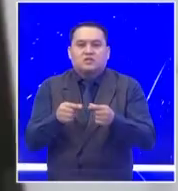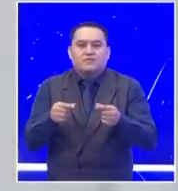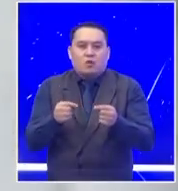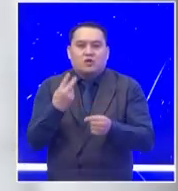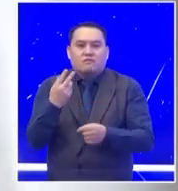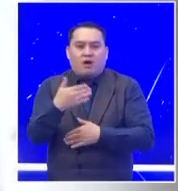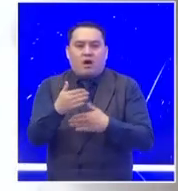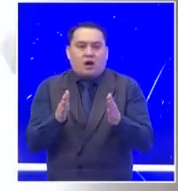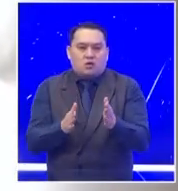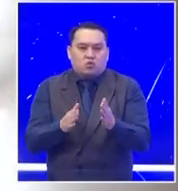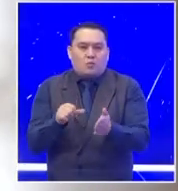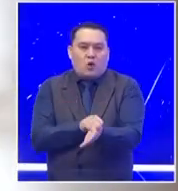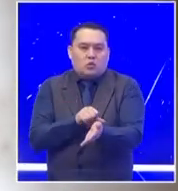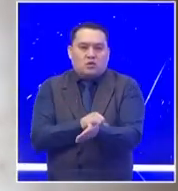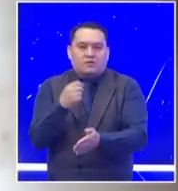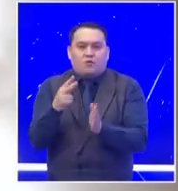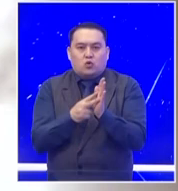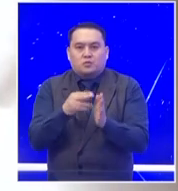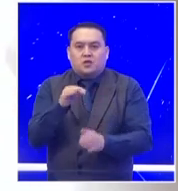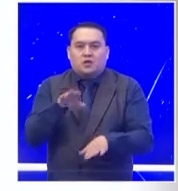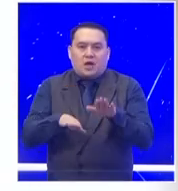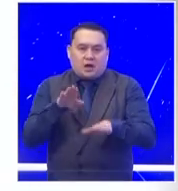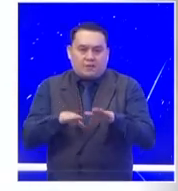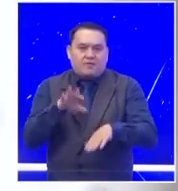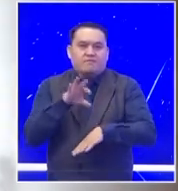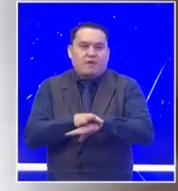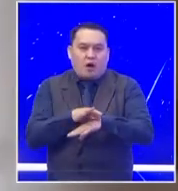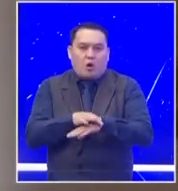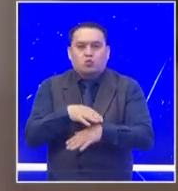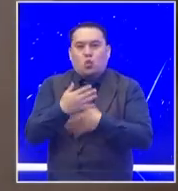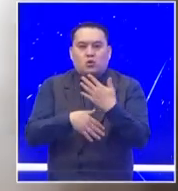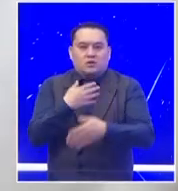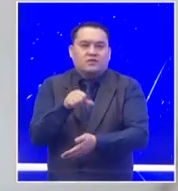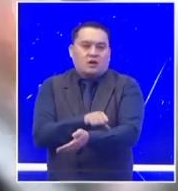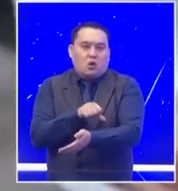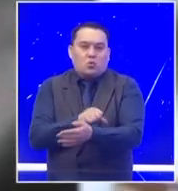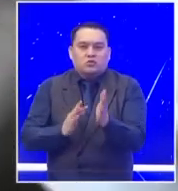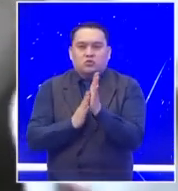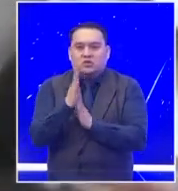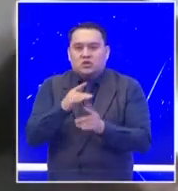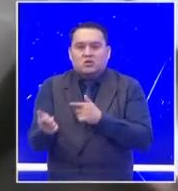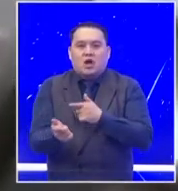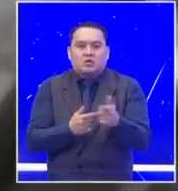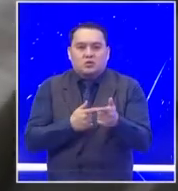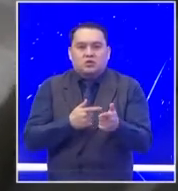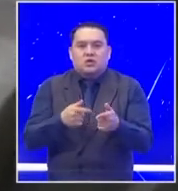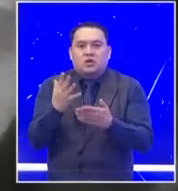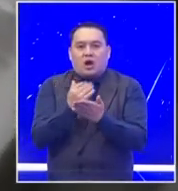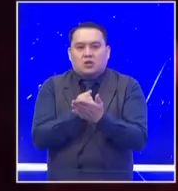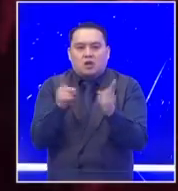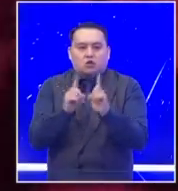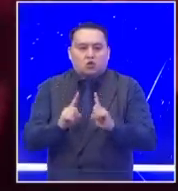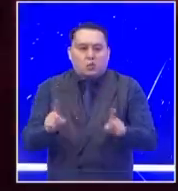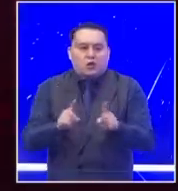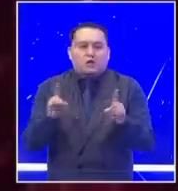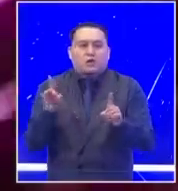2 мешка готовой марихуаны весом 8,5 килограмма. Факт культивации наркотических растений, изготовления и хранения в особо